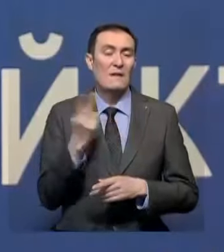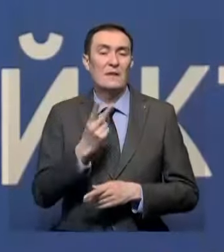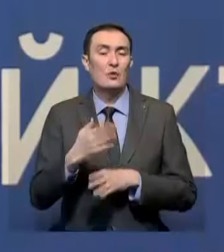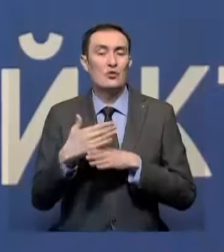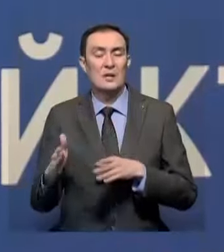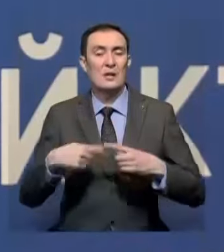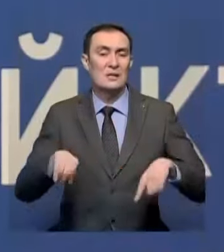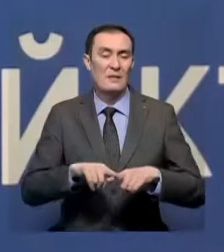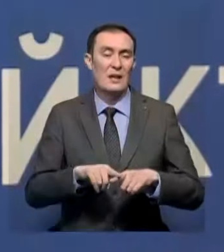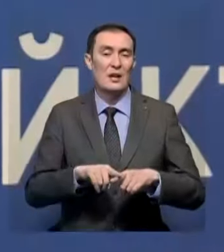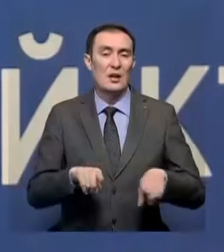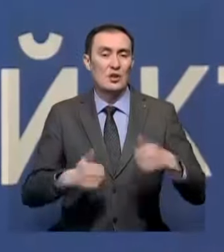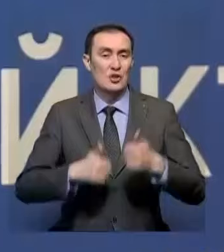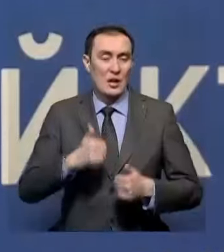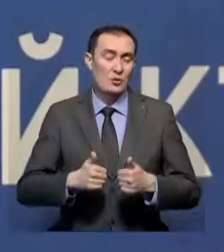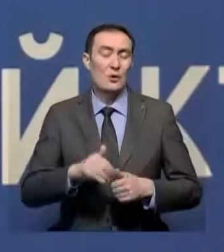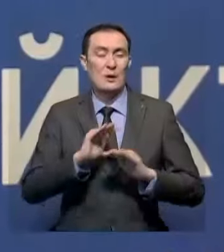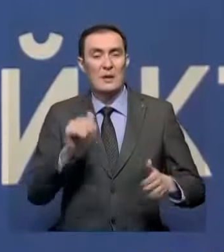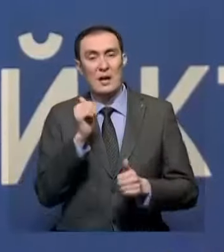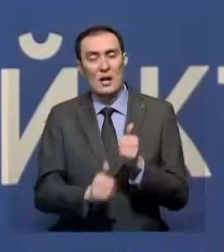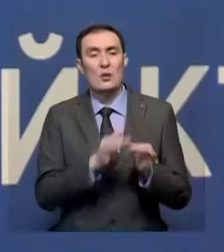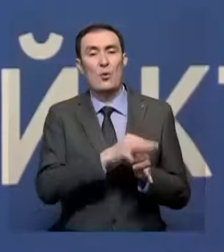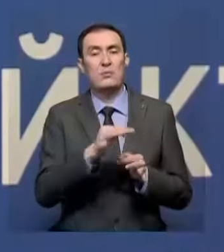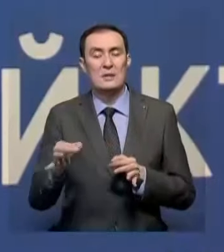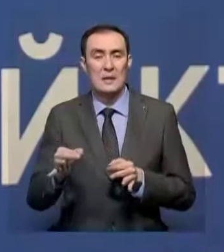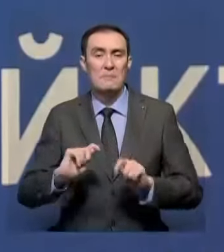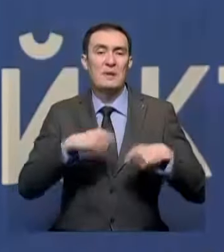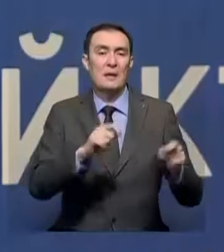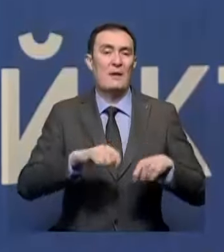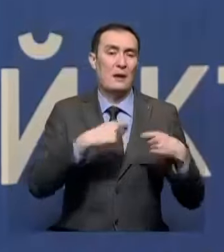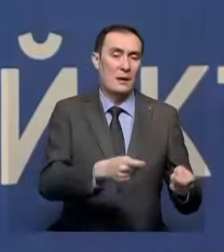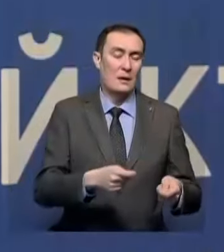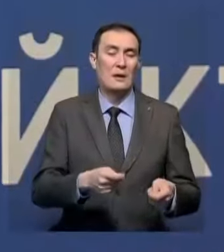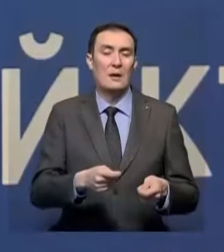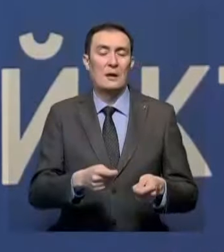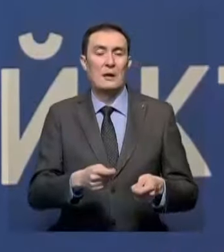организовали челлендж, где ребята, каждый регион передали